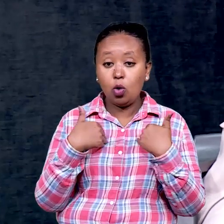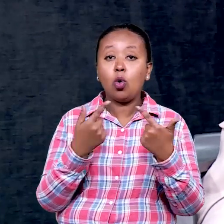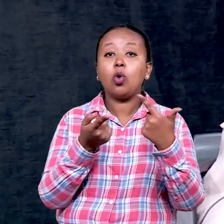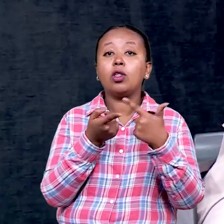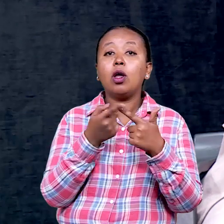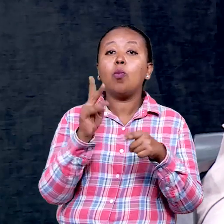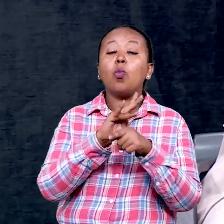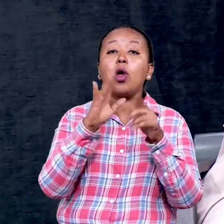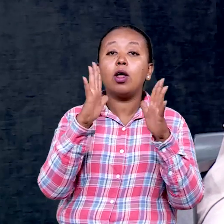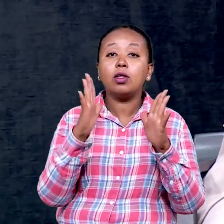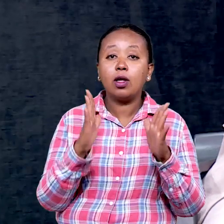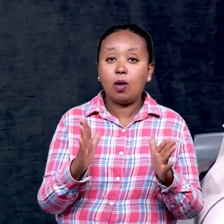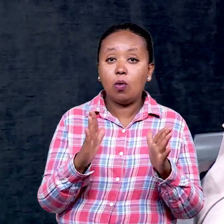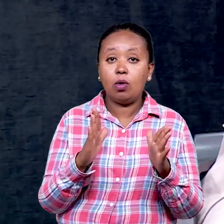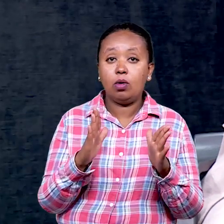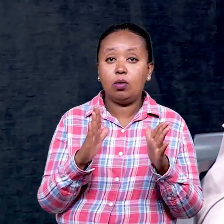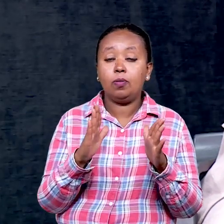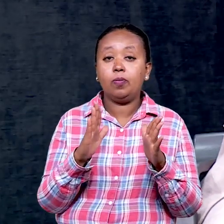አለ። ሁለተኛ ሙያተኛውም